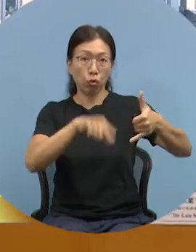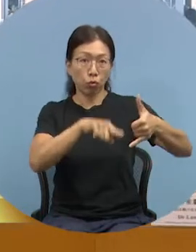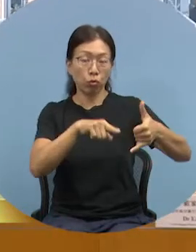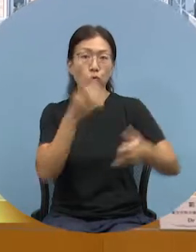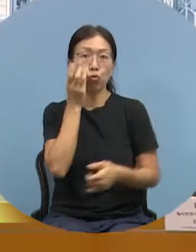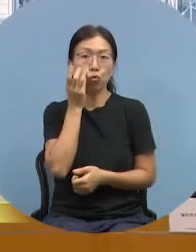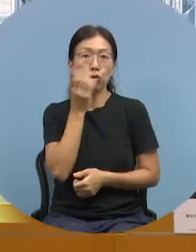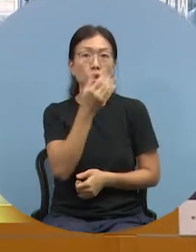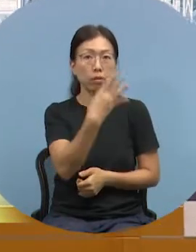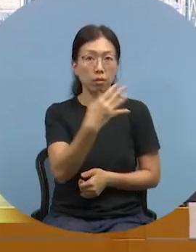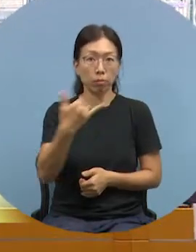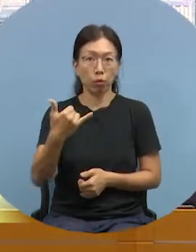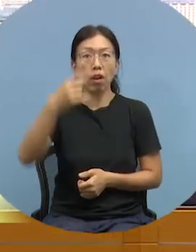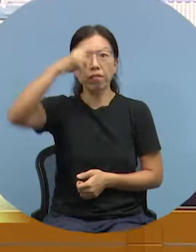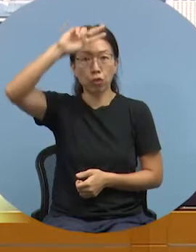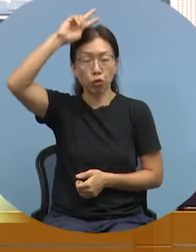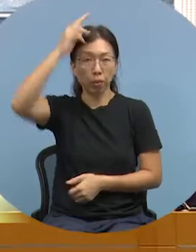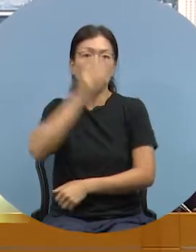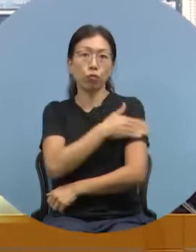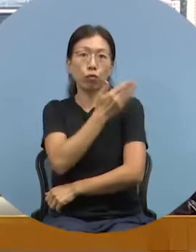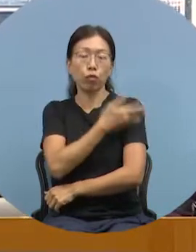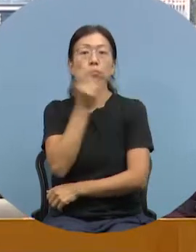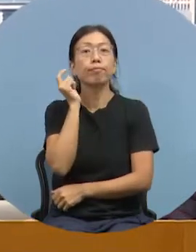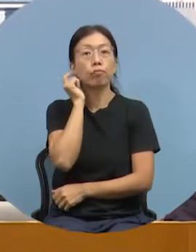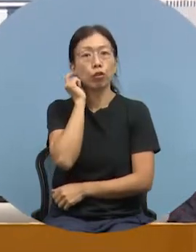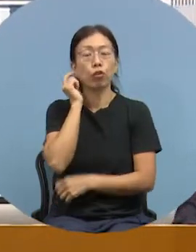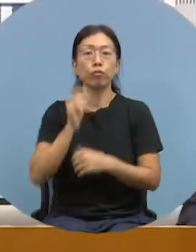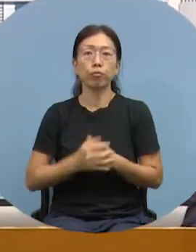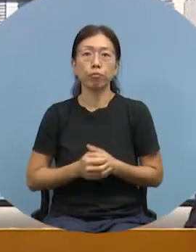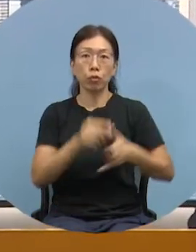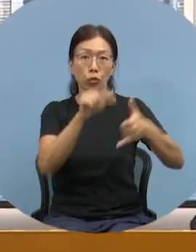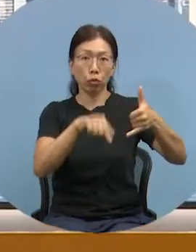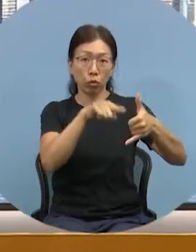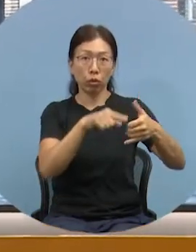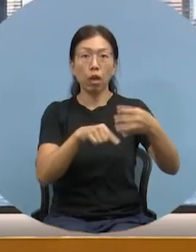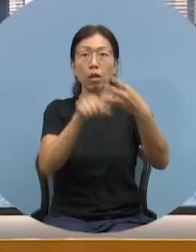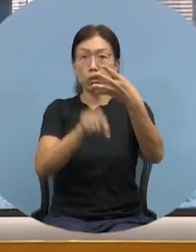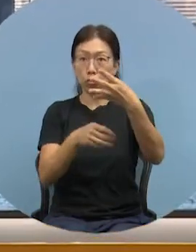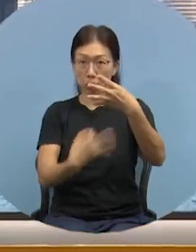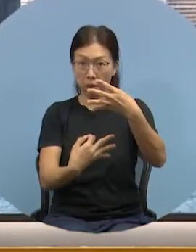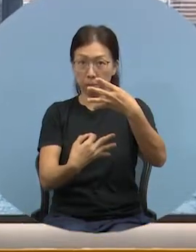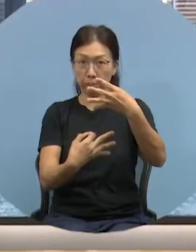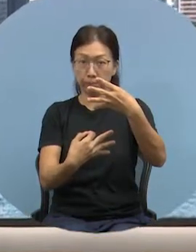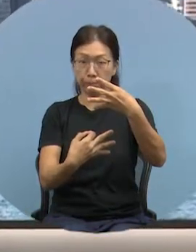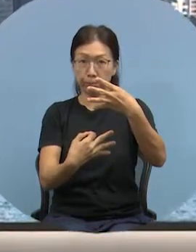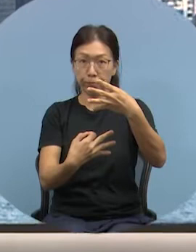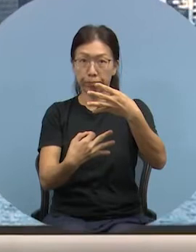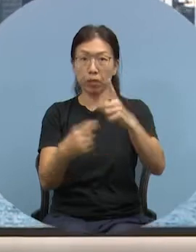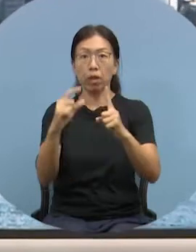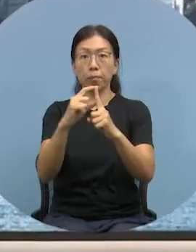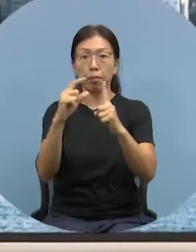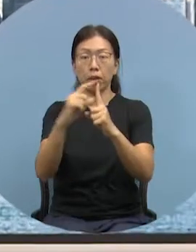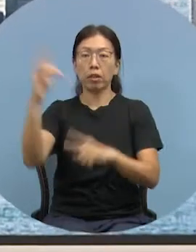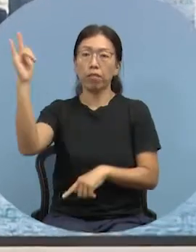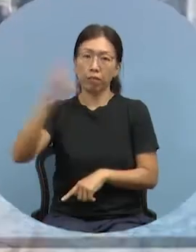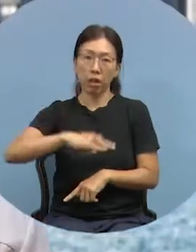的、菲律賓的外籍女佣。她在4月3日呢、就是由巴基斯坦